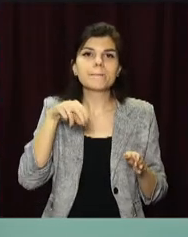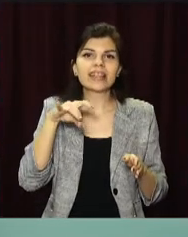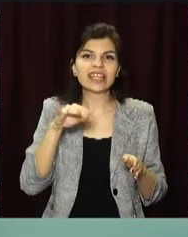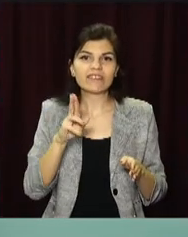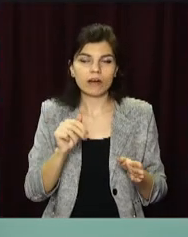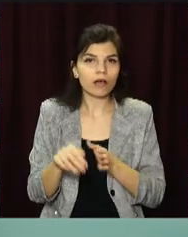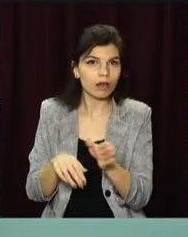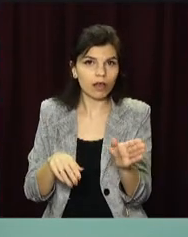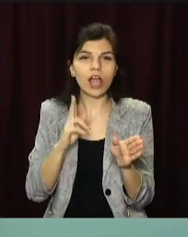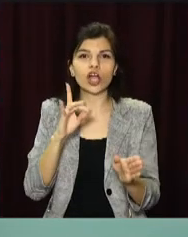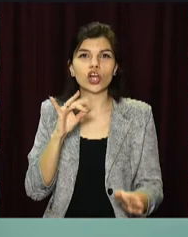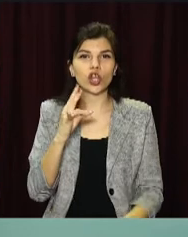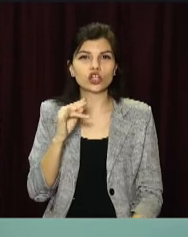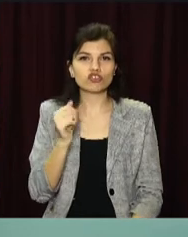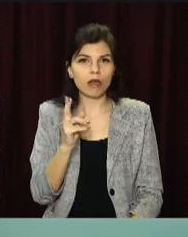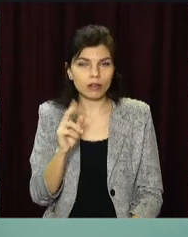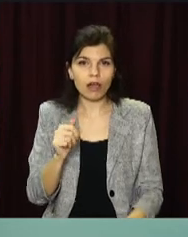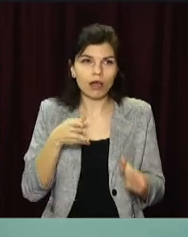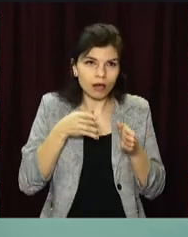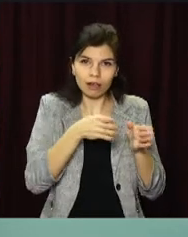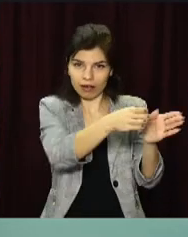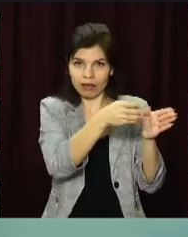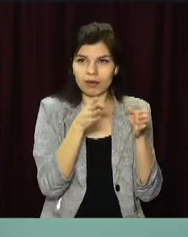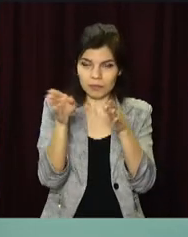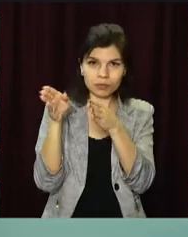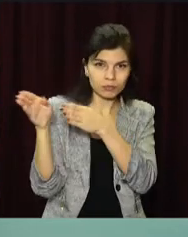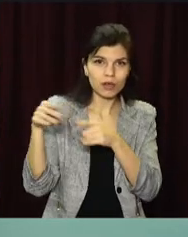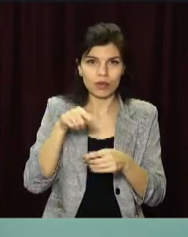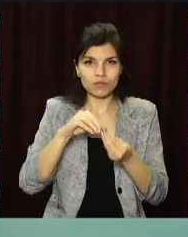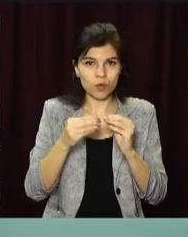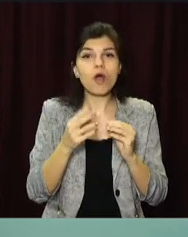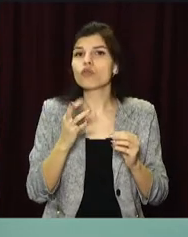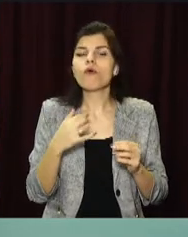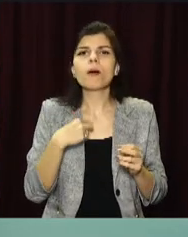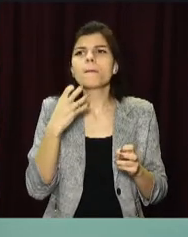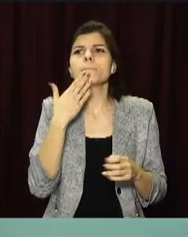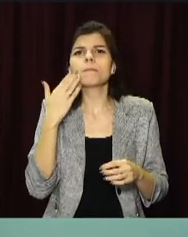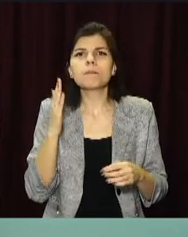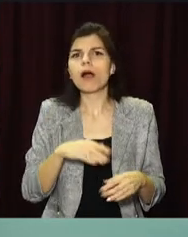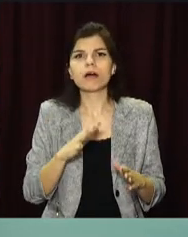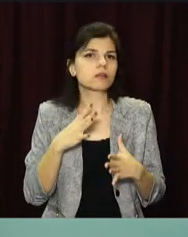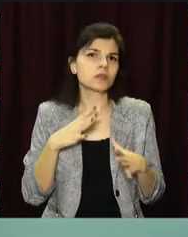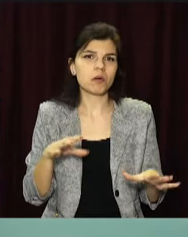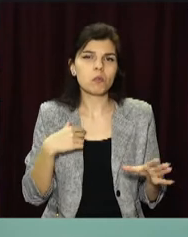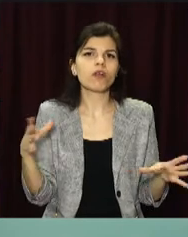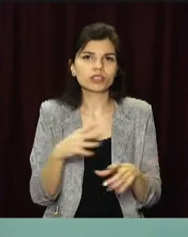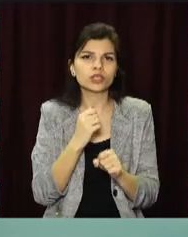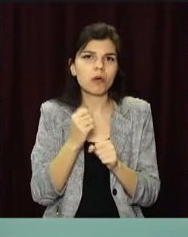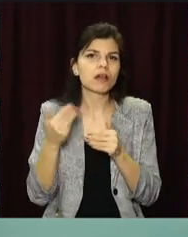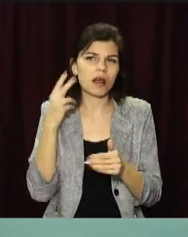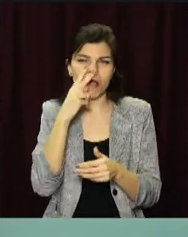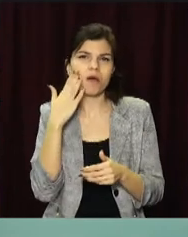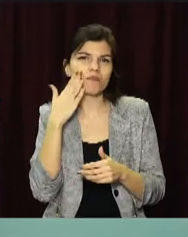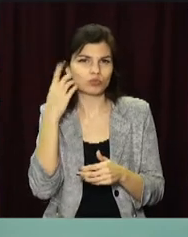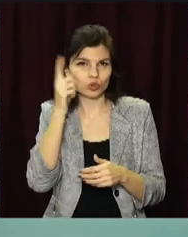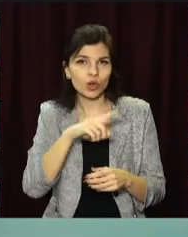напрямок, Кринчанський, Дніпропетровський напрямок. Але ж я попереджаю, що у нас не було колапсу, тобто ми все зробили заздалегідь, бачили,